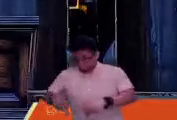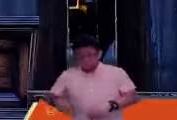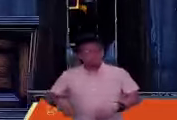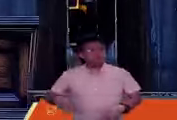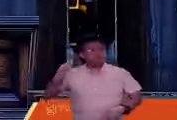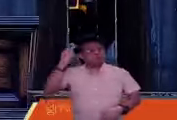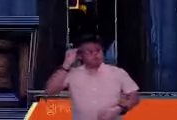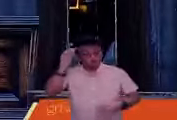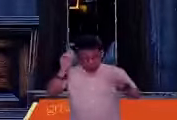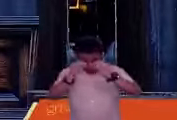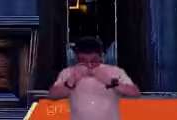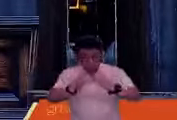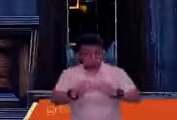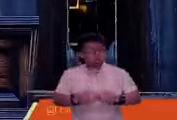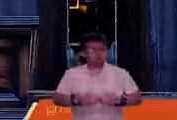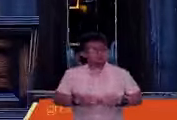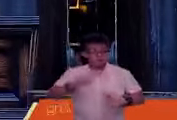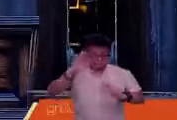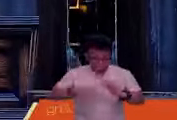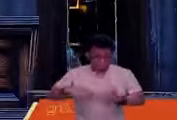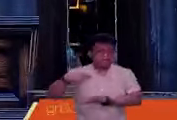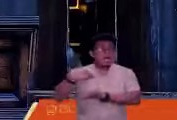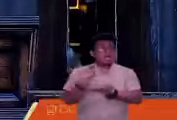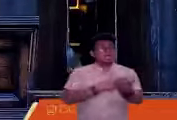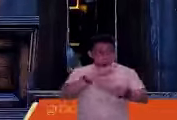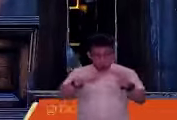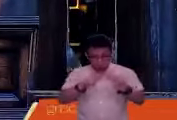Karong gabi una, the truth that I will be sharing to you